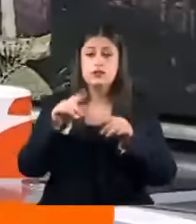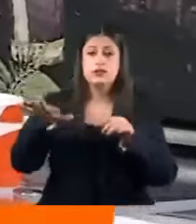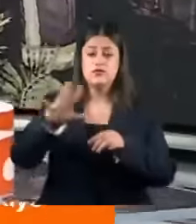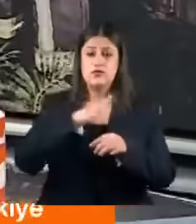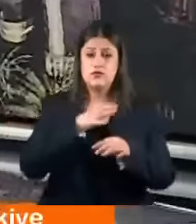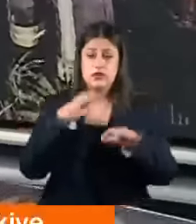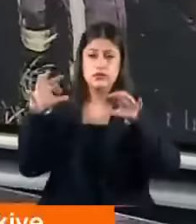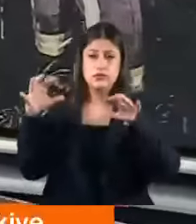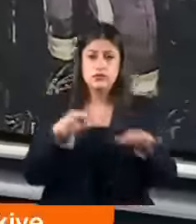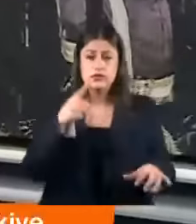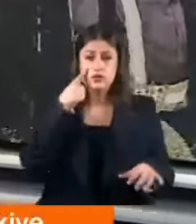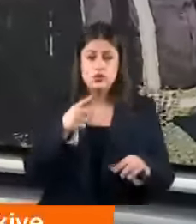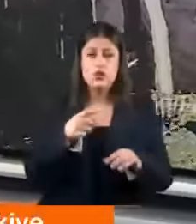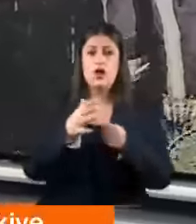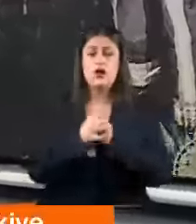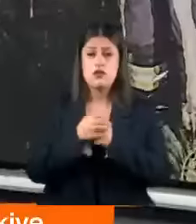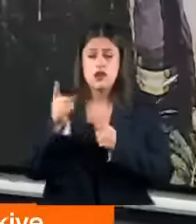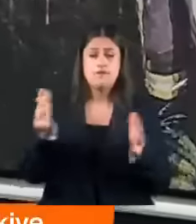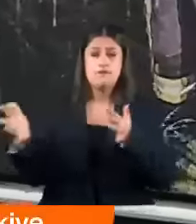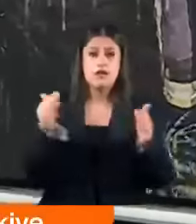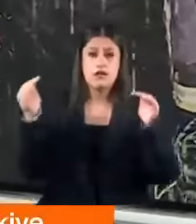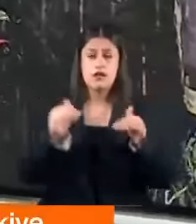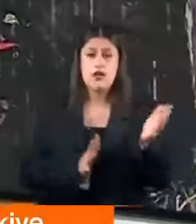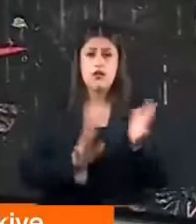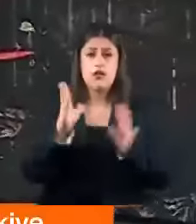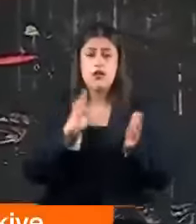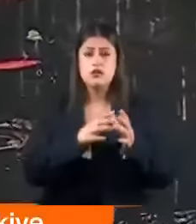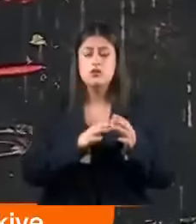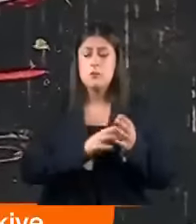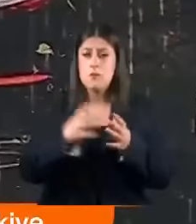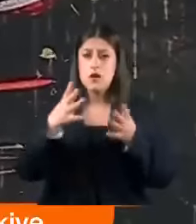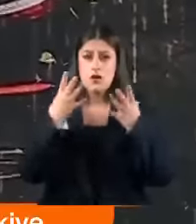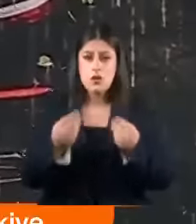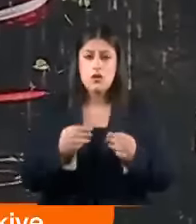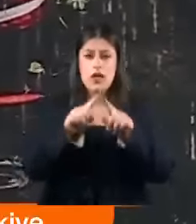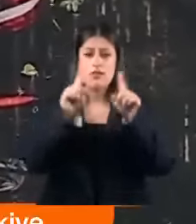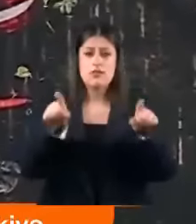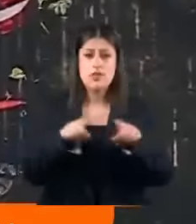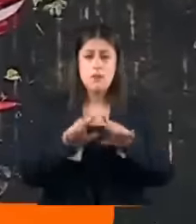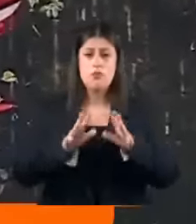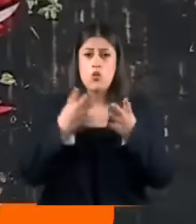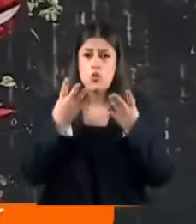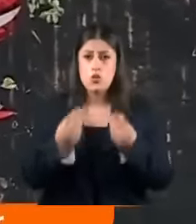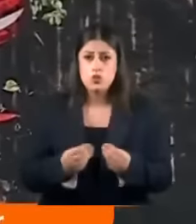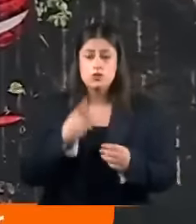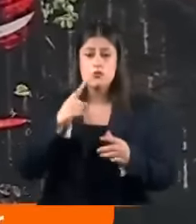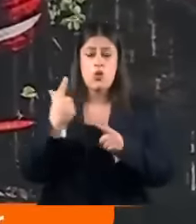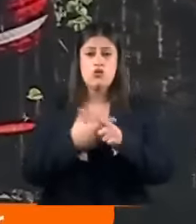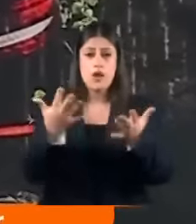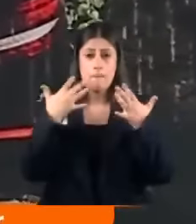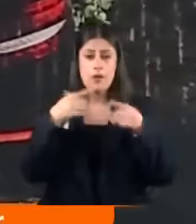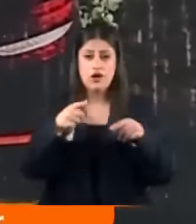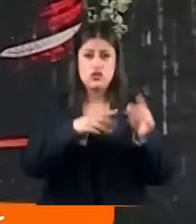Antalya'ya fırtına da getirdi. Ağaçlar kökünden söküldü, tabelalar yerle bir oldu. Bir otel bahçesindeki ağaca isabet eden